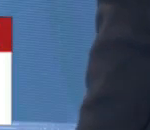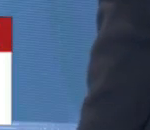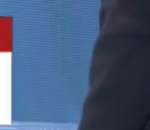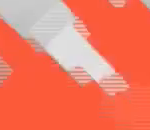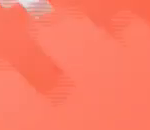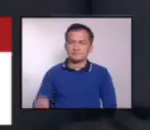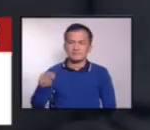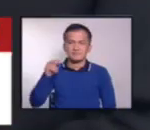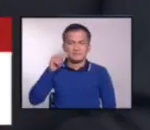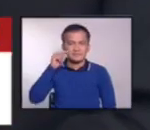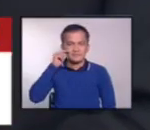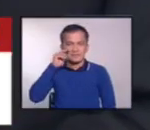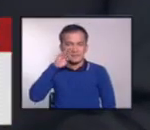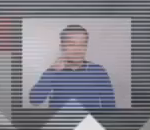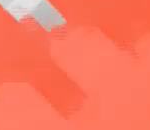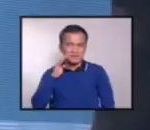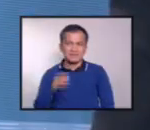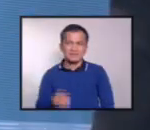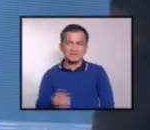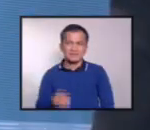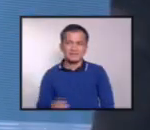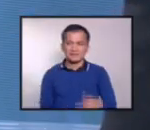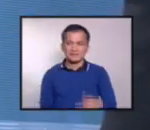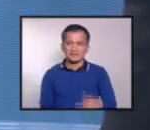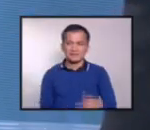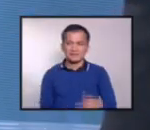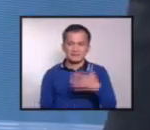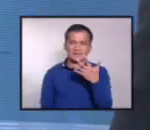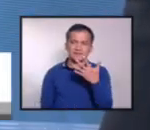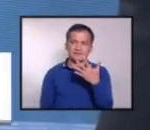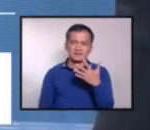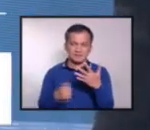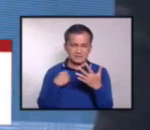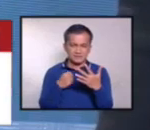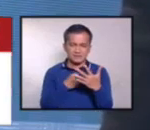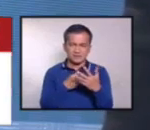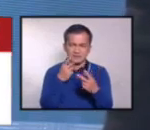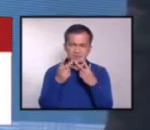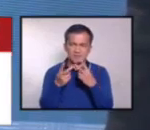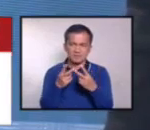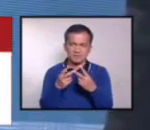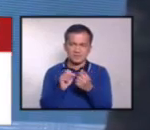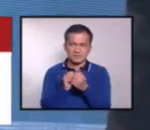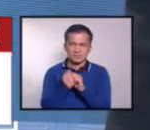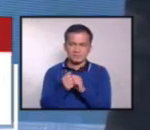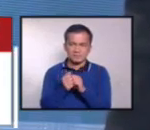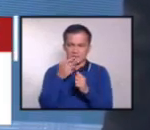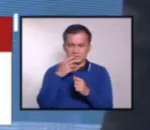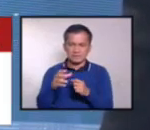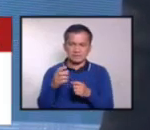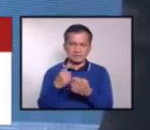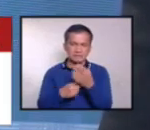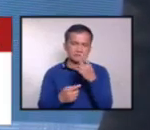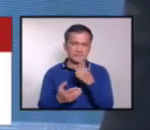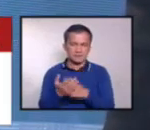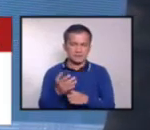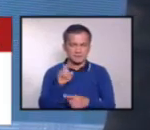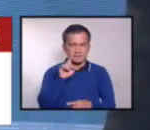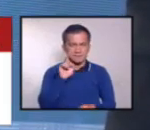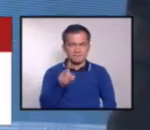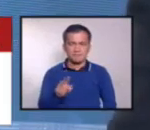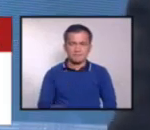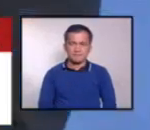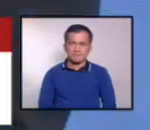Nancy Binay. Oh, okay, number 5. Senador na sa tingin mo ay magiging mainit kadebate?